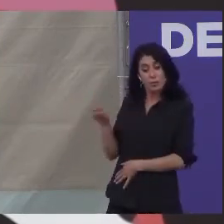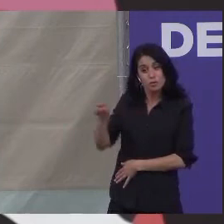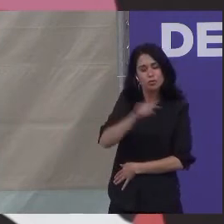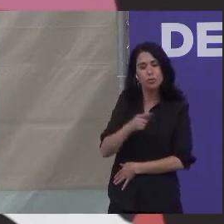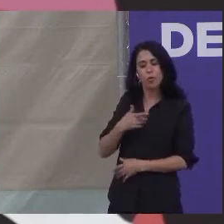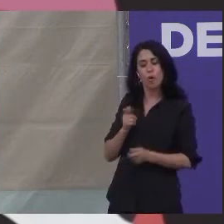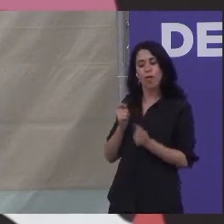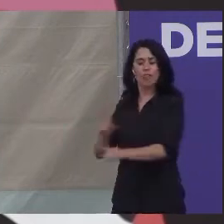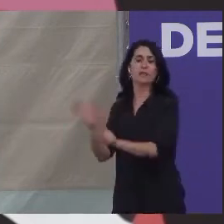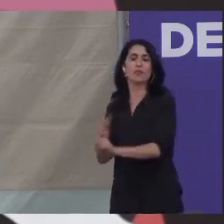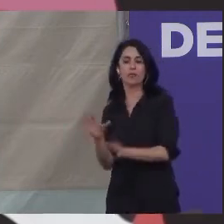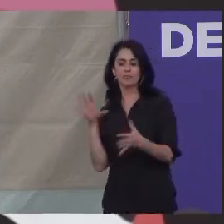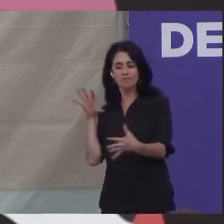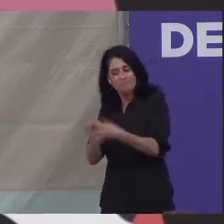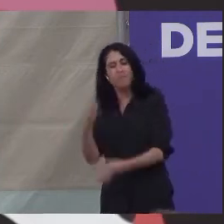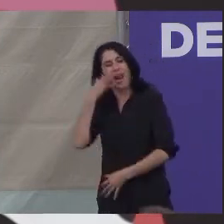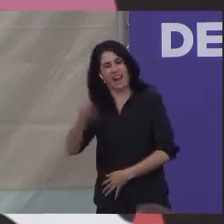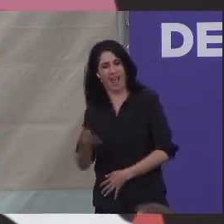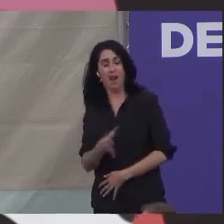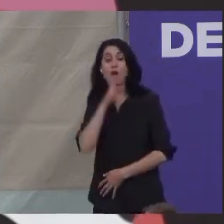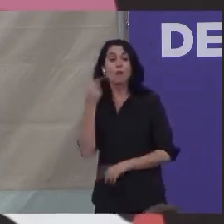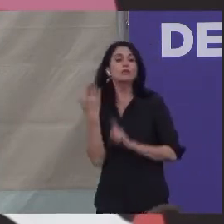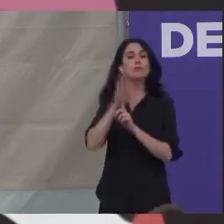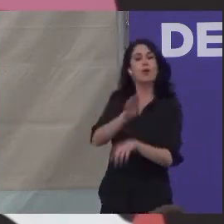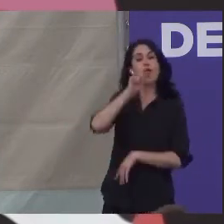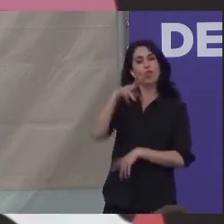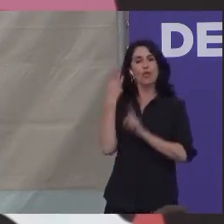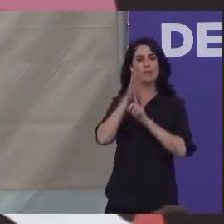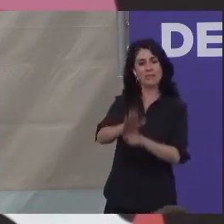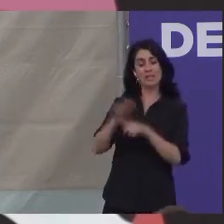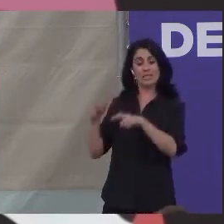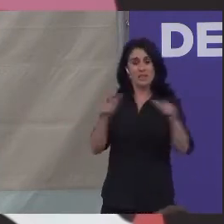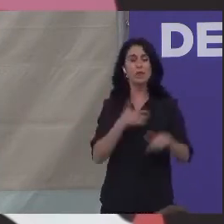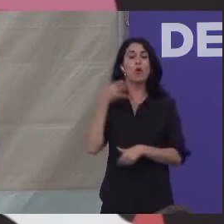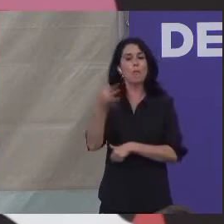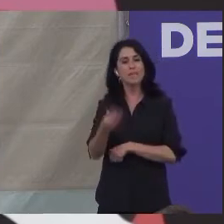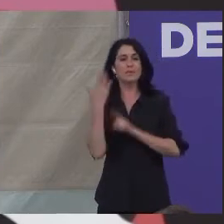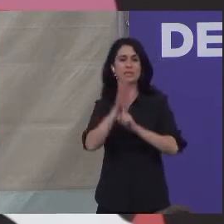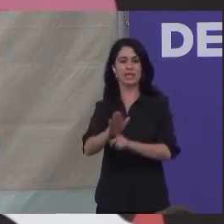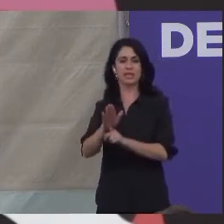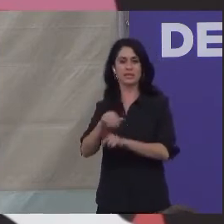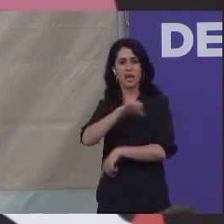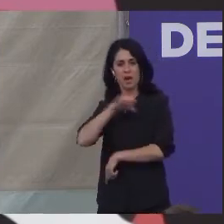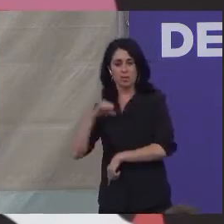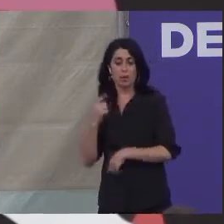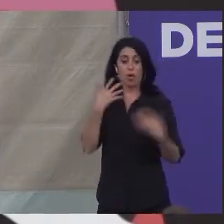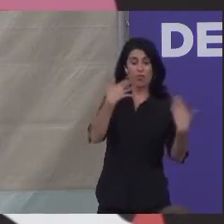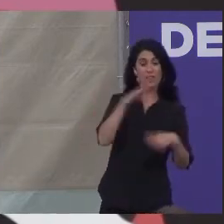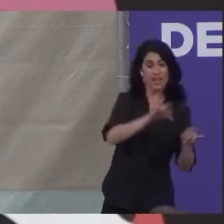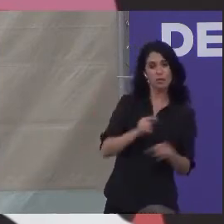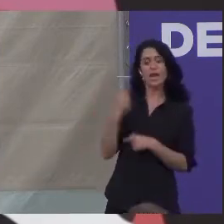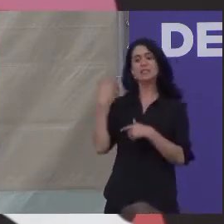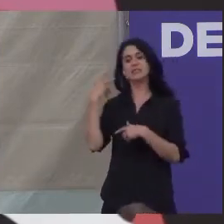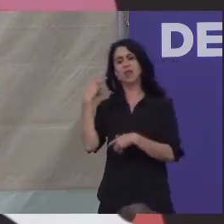Per això proposem una quota de 12 representants de cercles en el Consell Ciutadà Autonòmic, 10 territorials i 2 sectorials, per